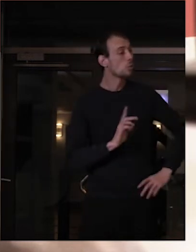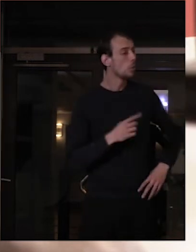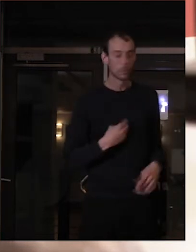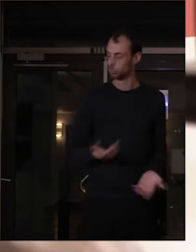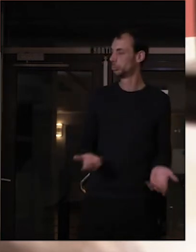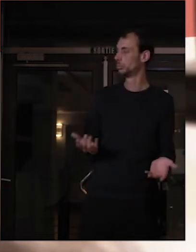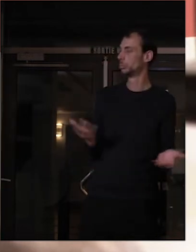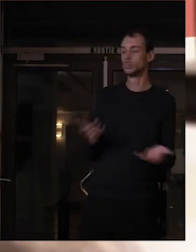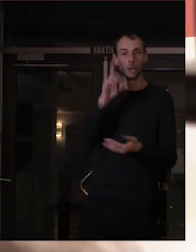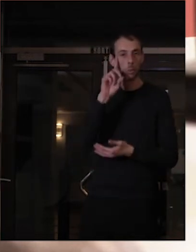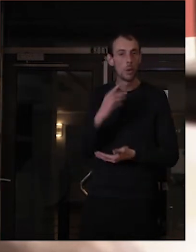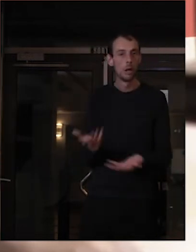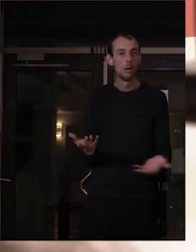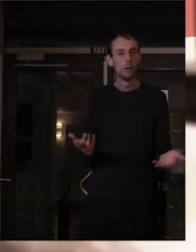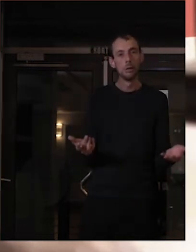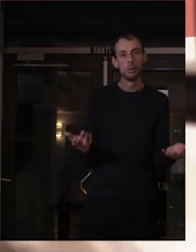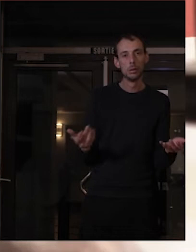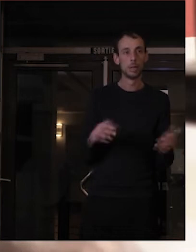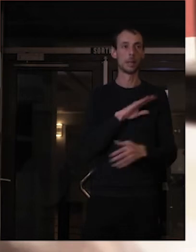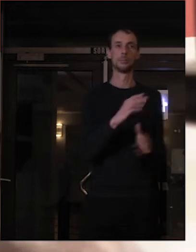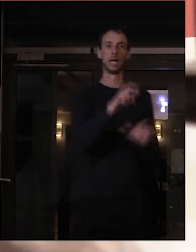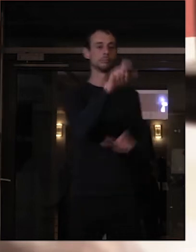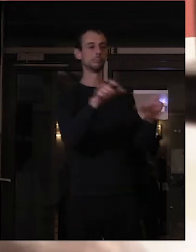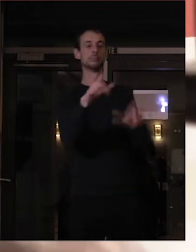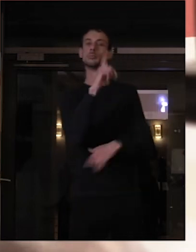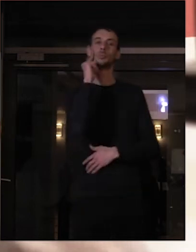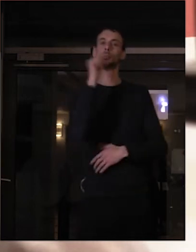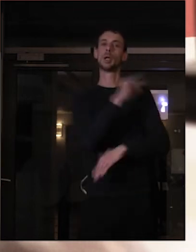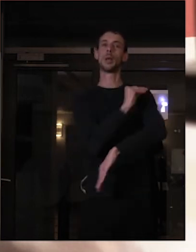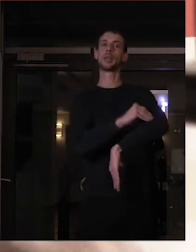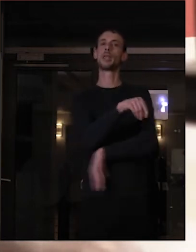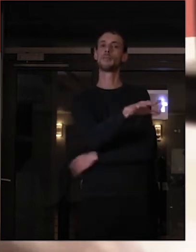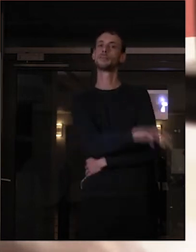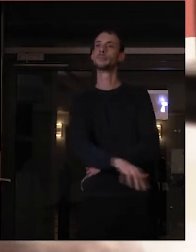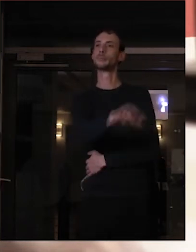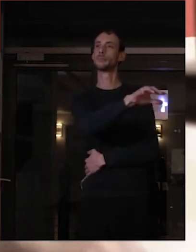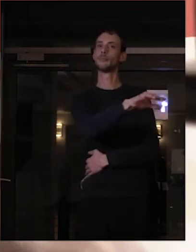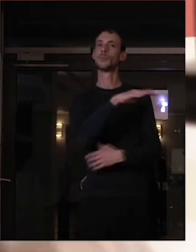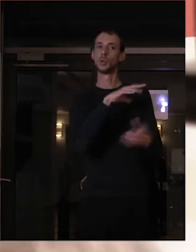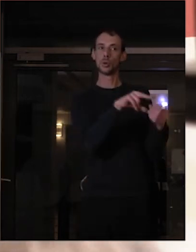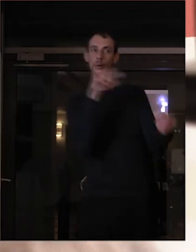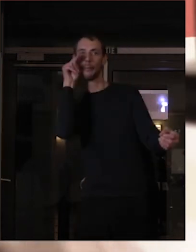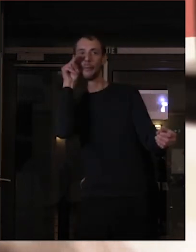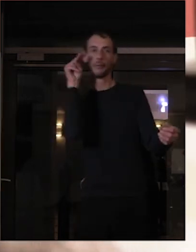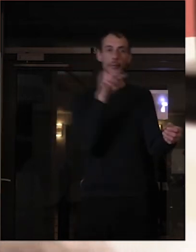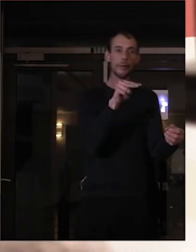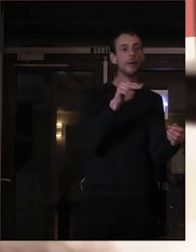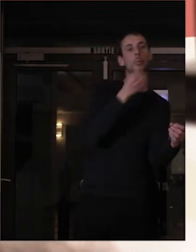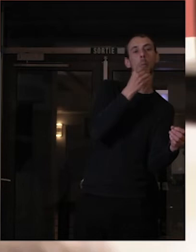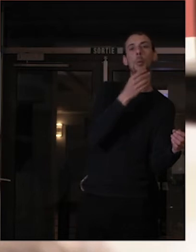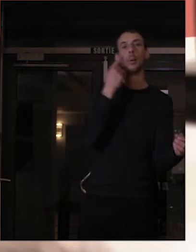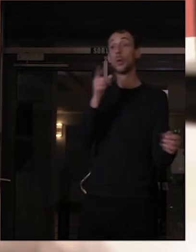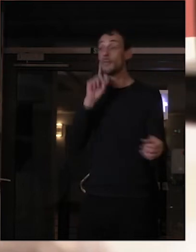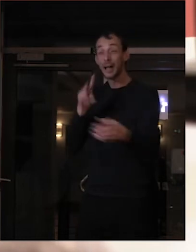que le corps des sportives, encore une fois, est appréhendé sous un angle extrêmement sexualisé, voire hyper